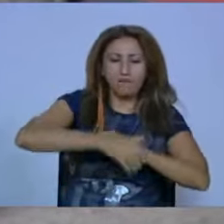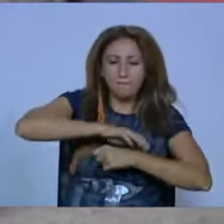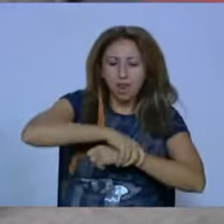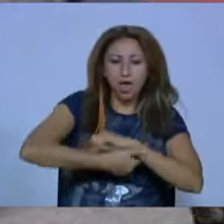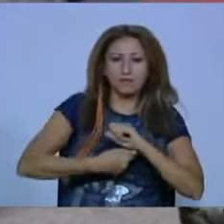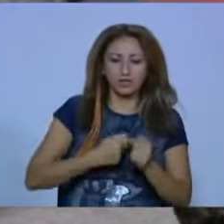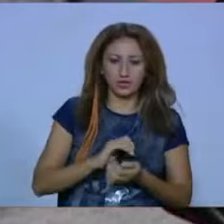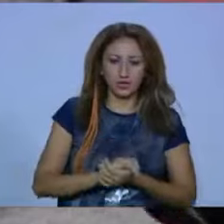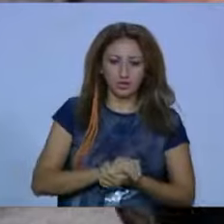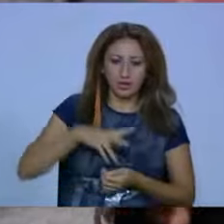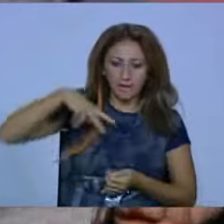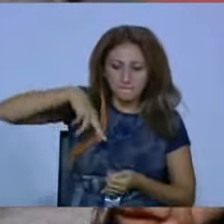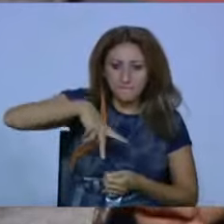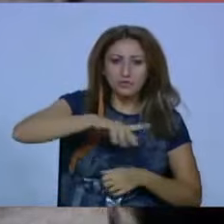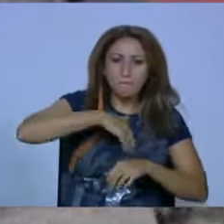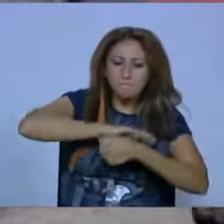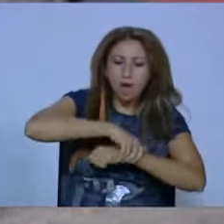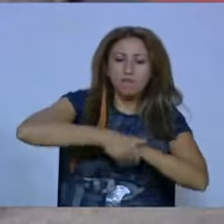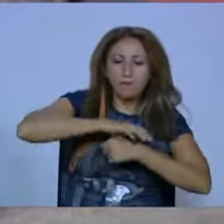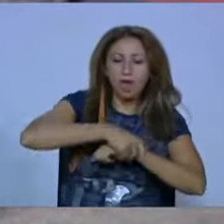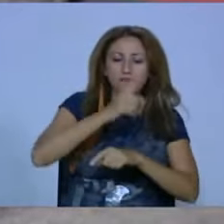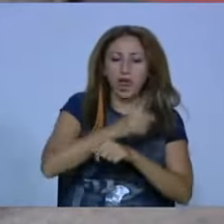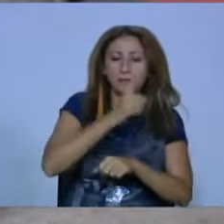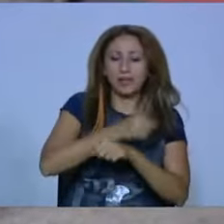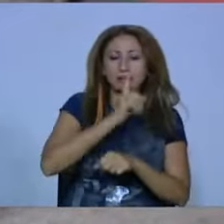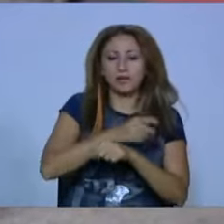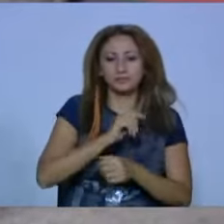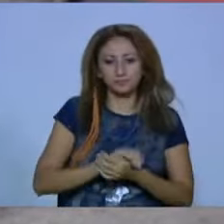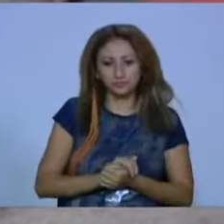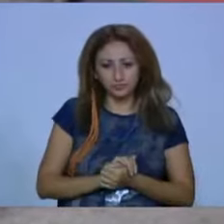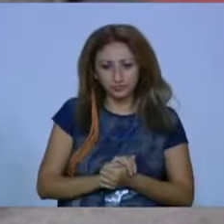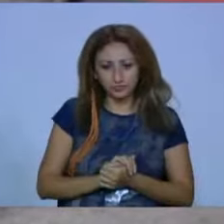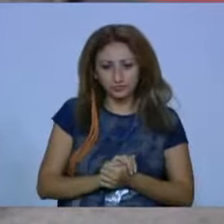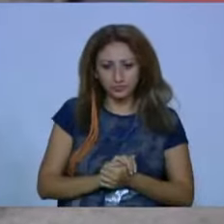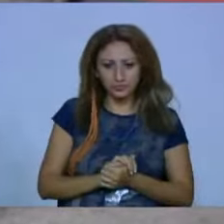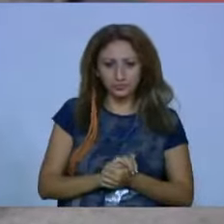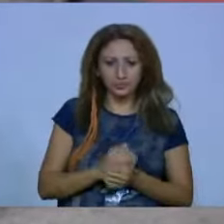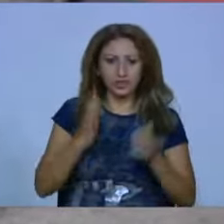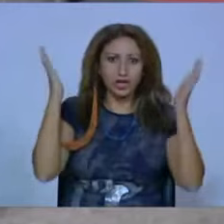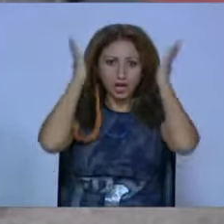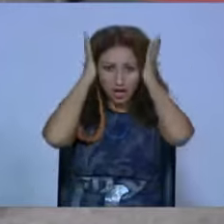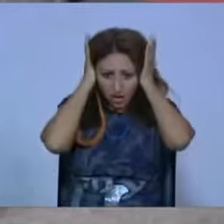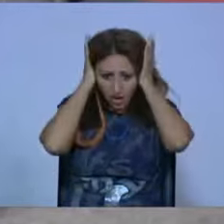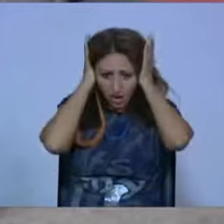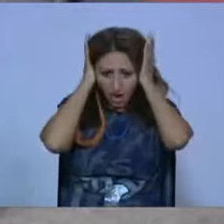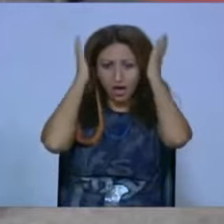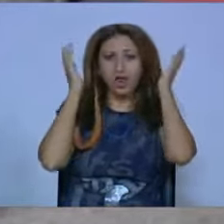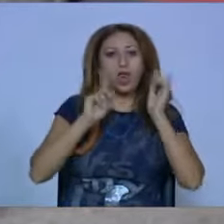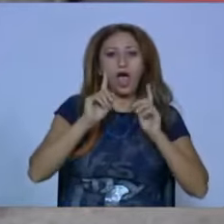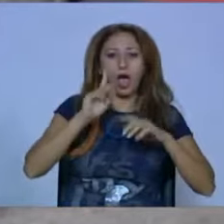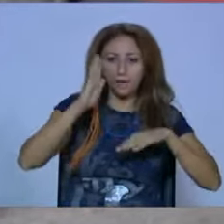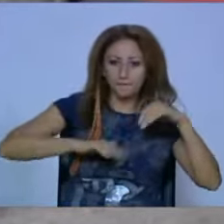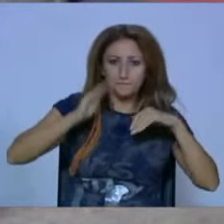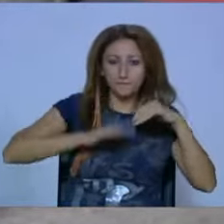بصعوبة عبال ما مشت في وسط الناس، بصعوبة عبال ما بطلت تحط إيديها على ودانها لما تسمع صوت عالي. كل